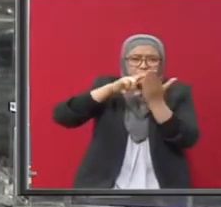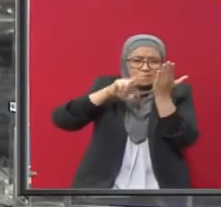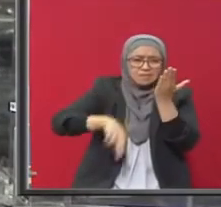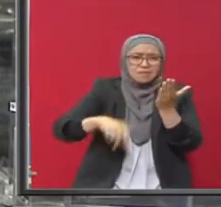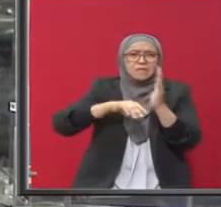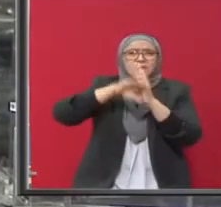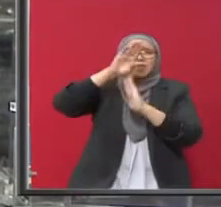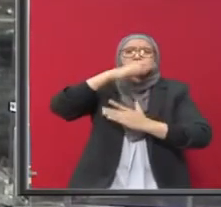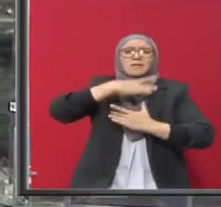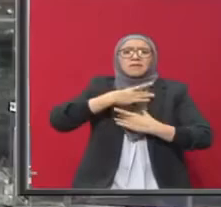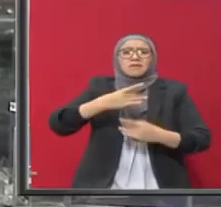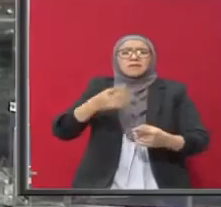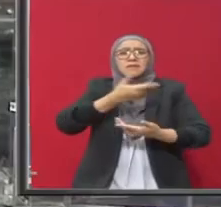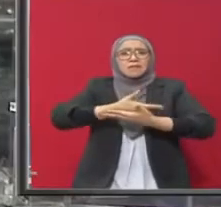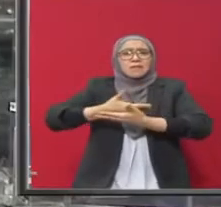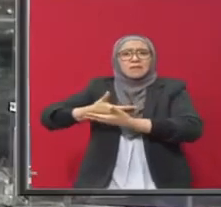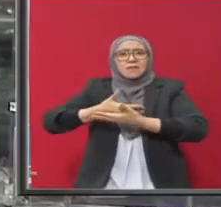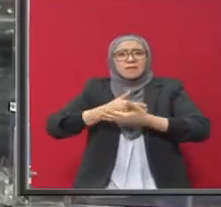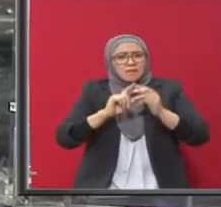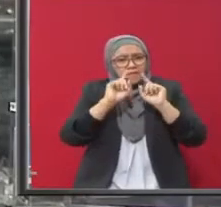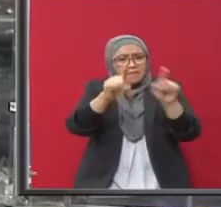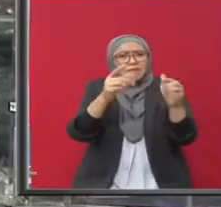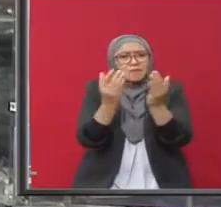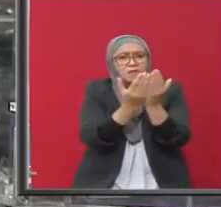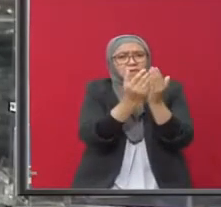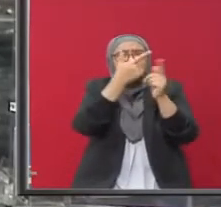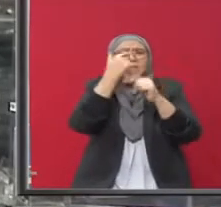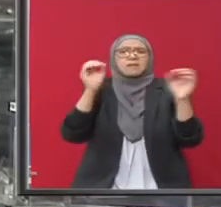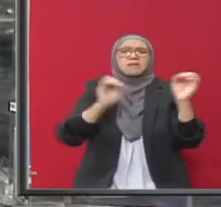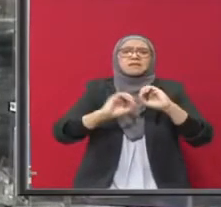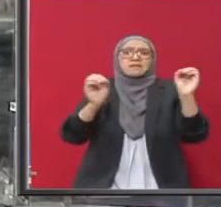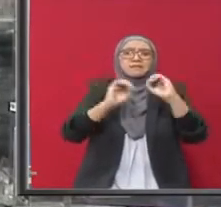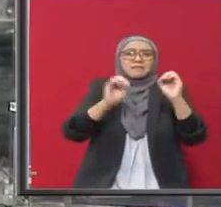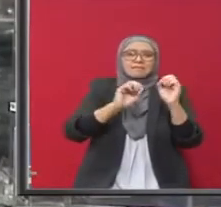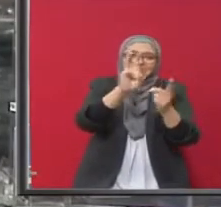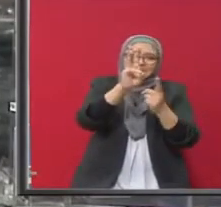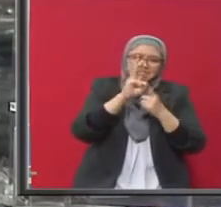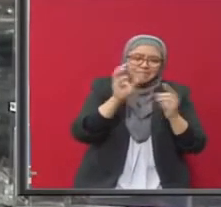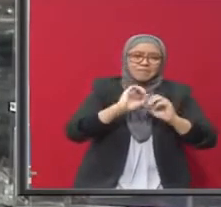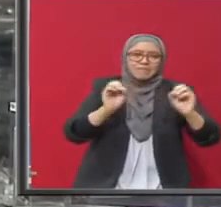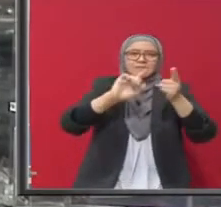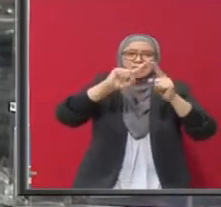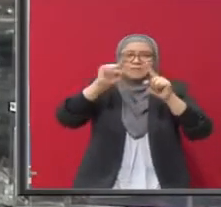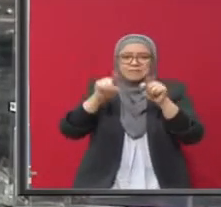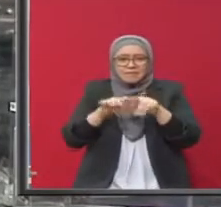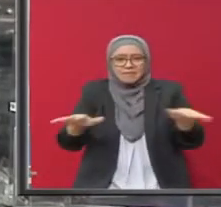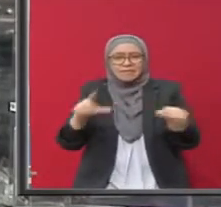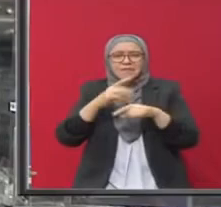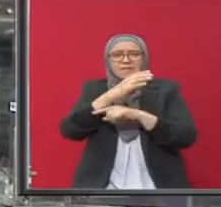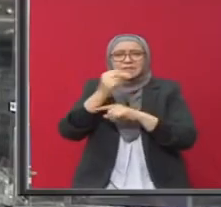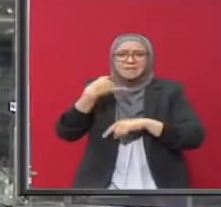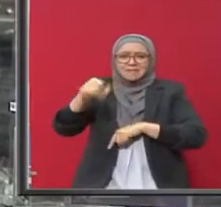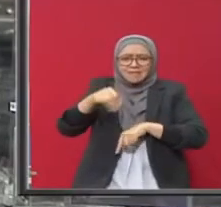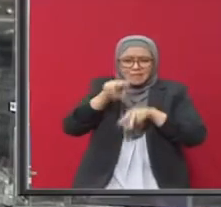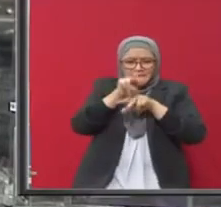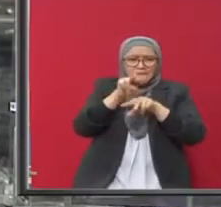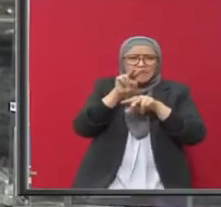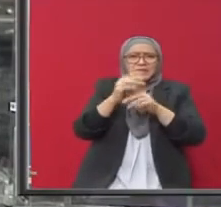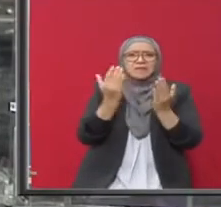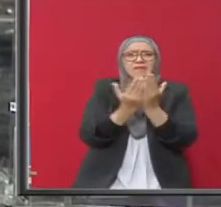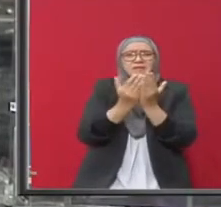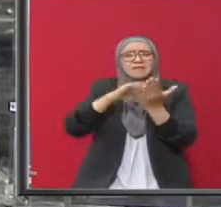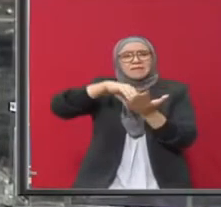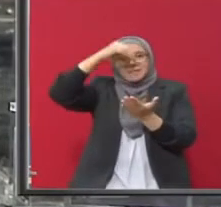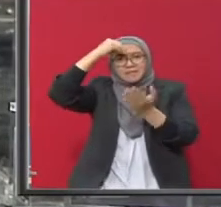tiada ruang internet dan peranti pembelajaran untuk belajar di rumah. Di mana hampir 90% pelajar di perumahan berpendapatan